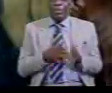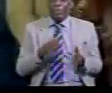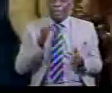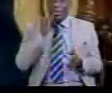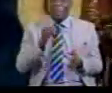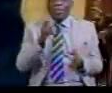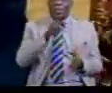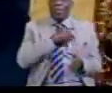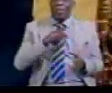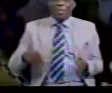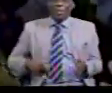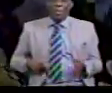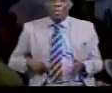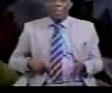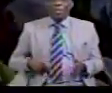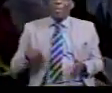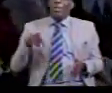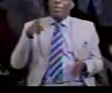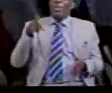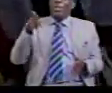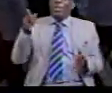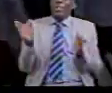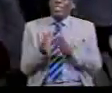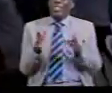Jesus na kabiesio.